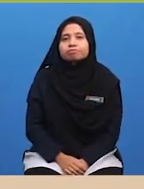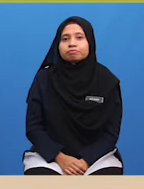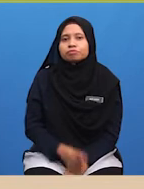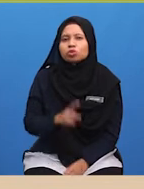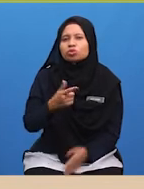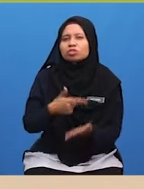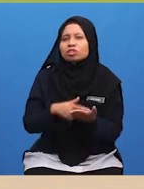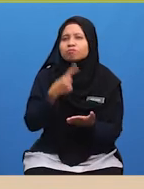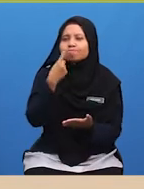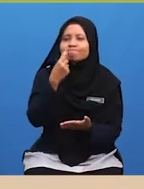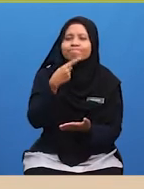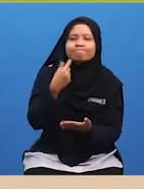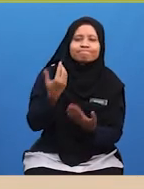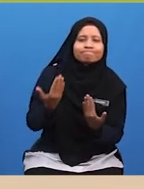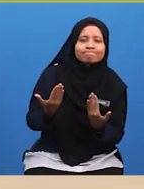Satu lagi.